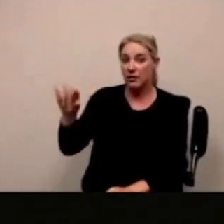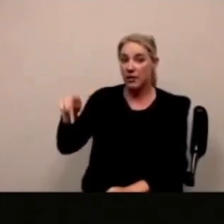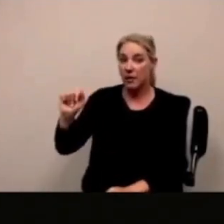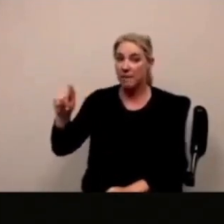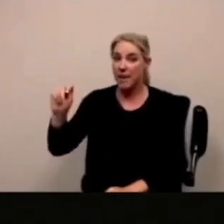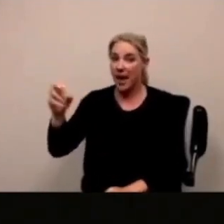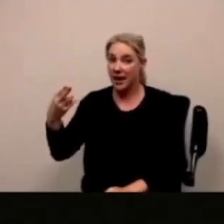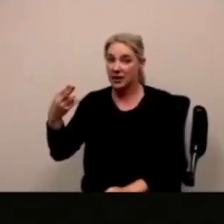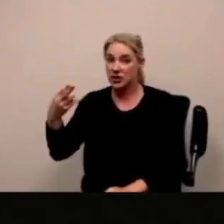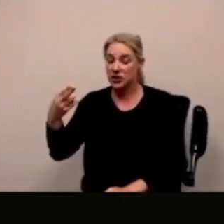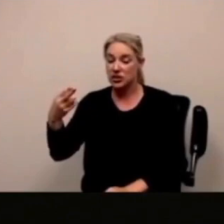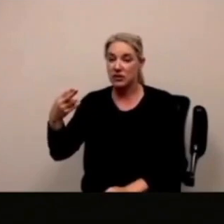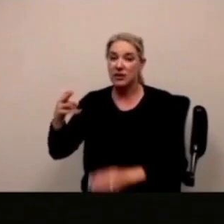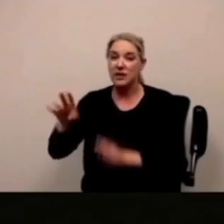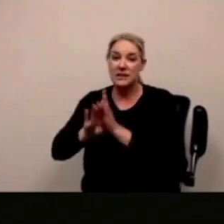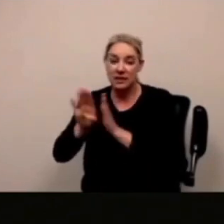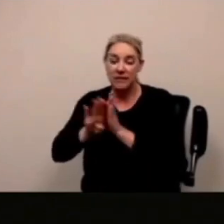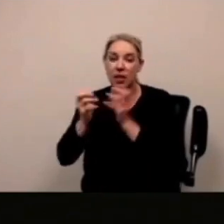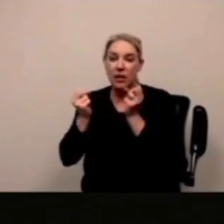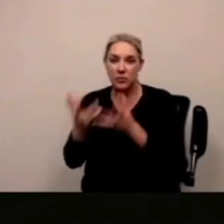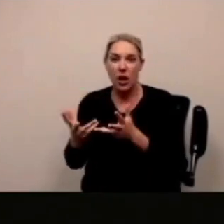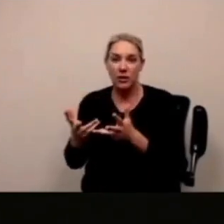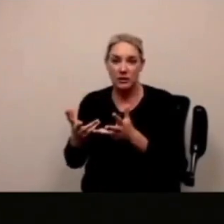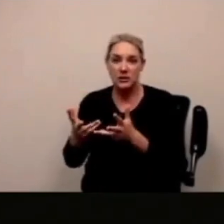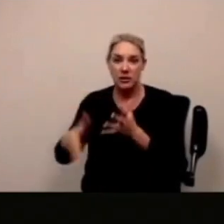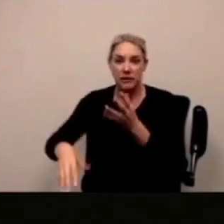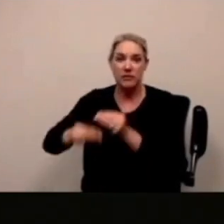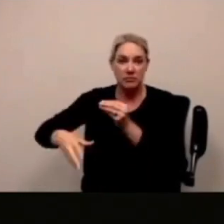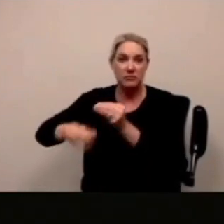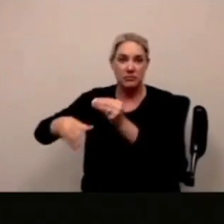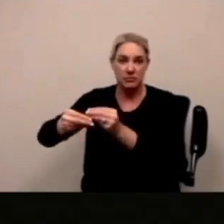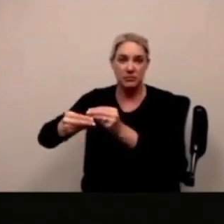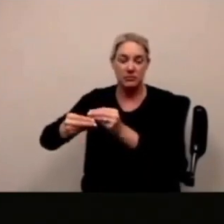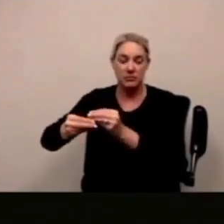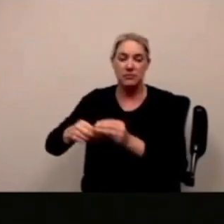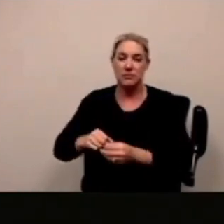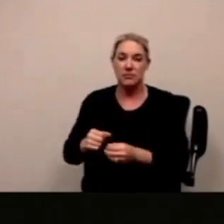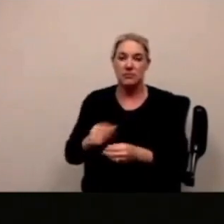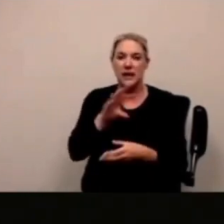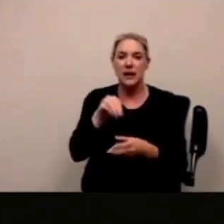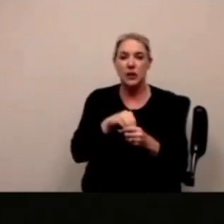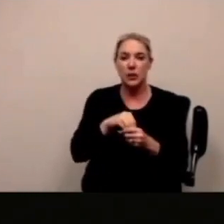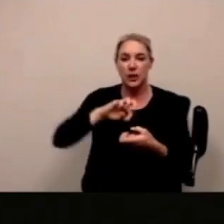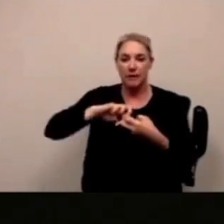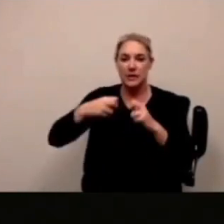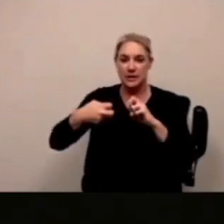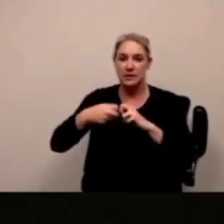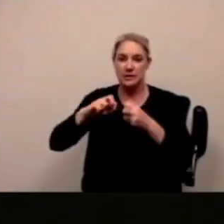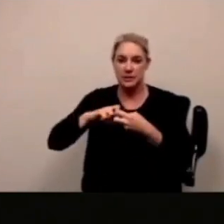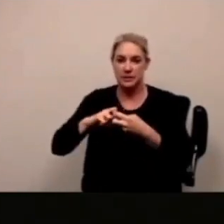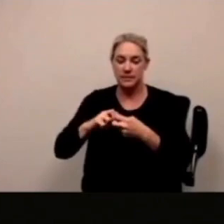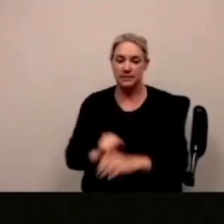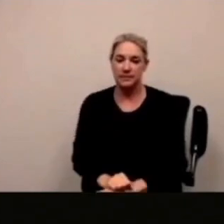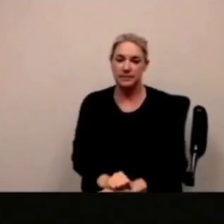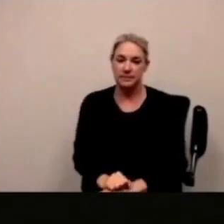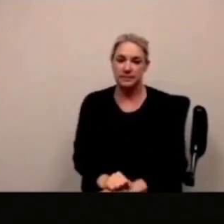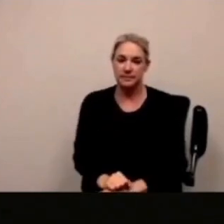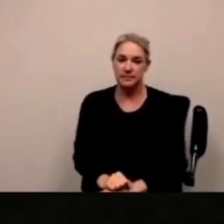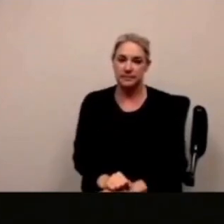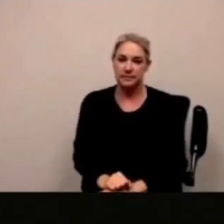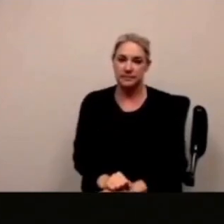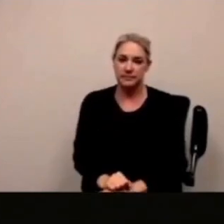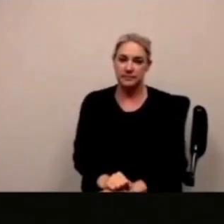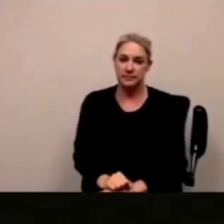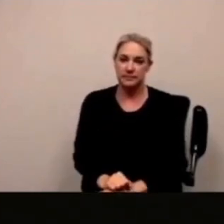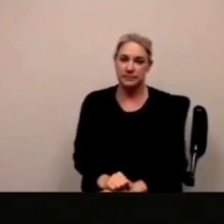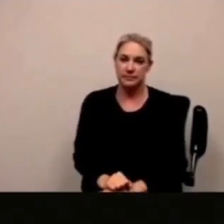は取り入れてます別の後スクラッチャーの方でも結構面白いものはあとシュジュ取り入れようとし